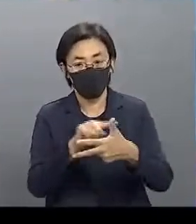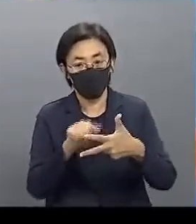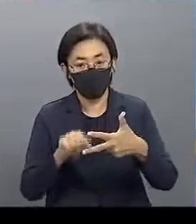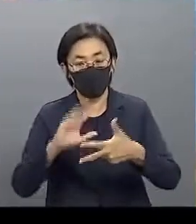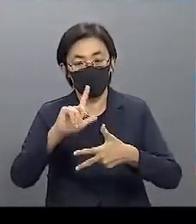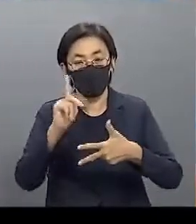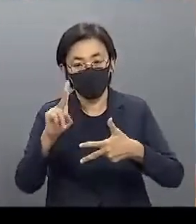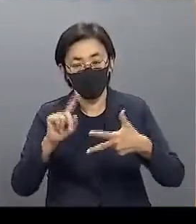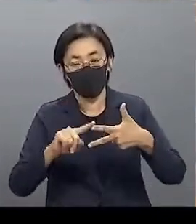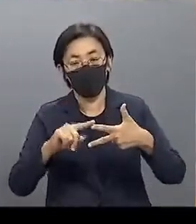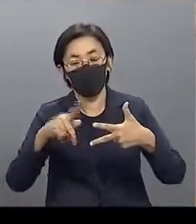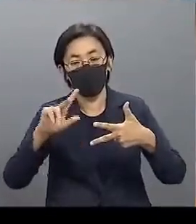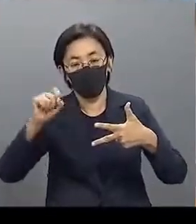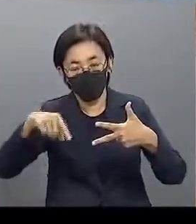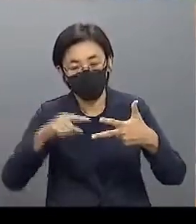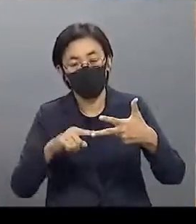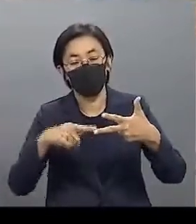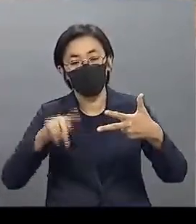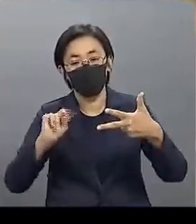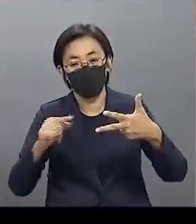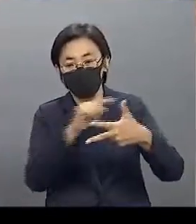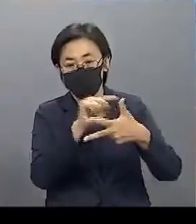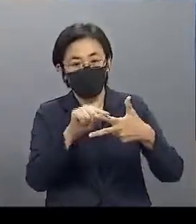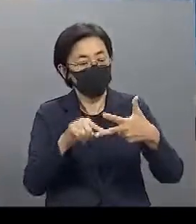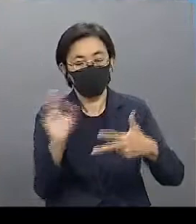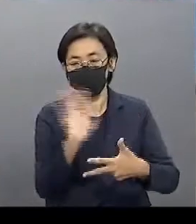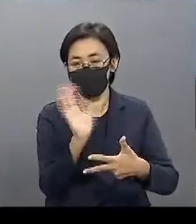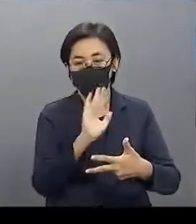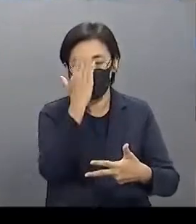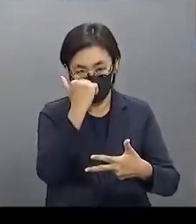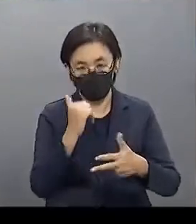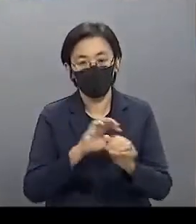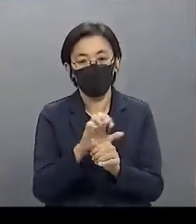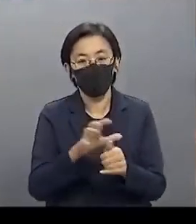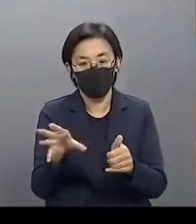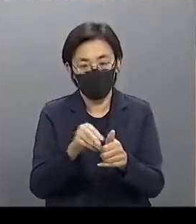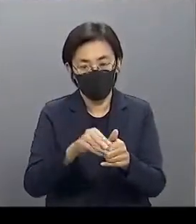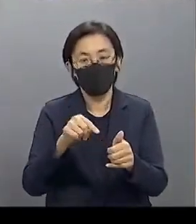างและอำเภอปงเนื่องจาก3อำเภอนี้ยังพบผู้ติดเชื้อโควิด-19 อยู่ค่ะ